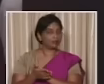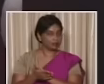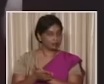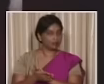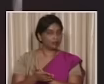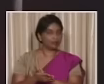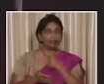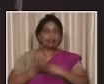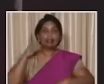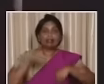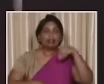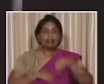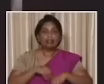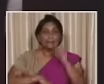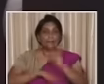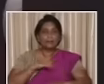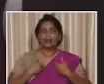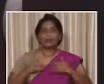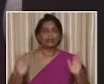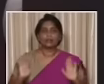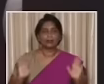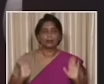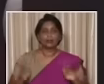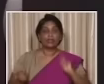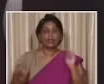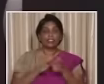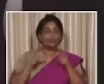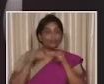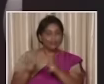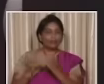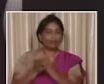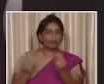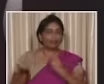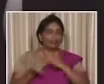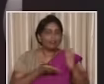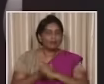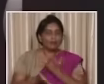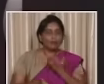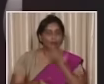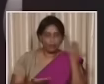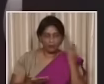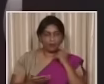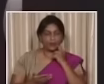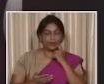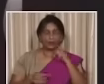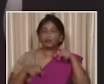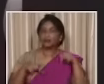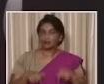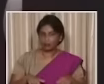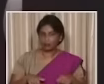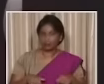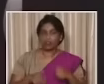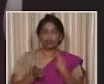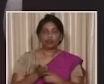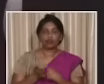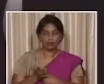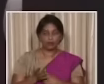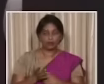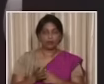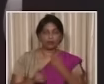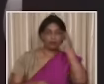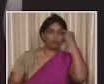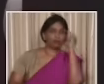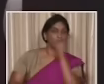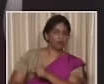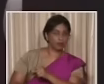කරගෙන දේශපාලන ලුකුමන්ත්‍රණයක් කරන්න නෙමෙයි ක්‍රිකට් තහනම ඉවත් කරගන්න. හැබැයි අද වෙන විට රොෂාන් රණසිංහට ඇඟිල්ල